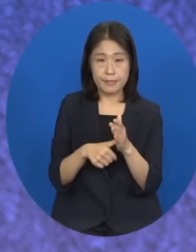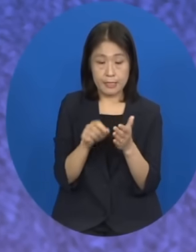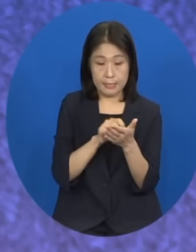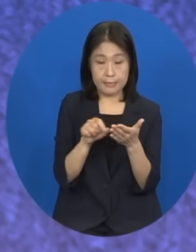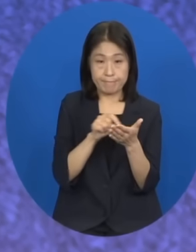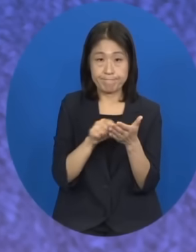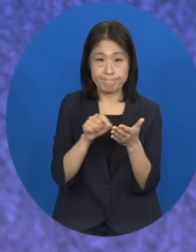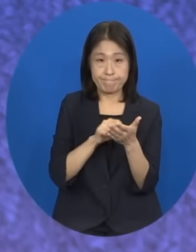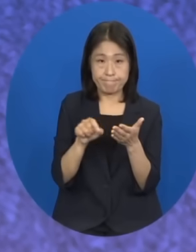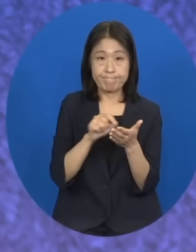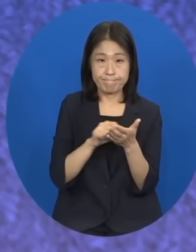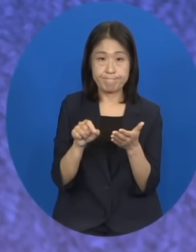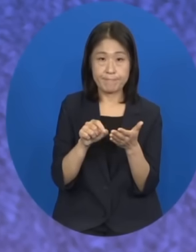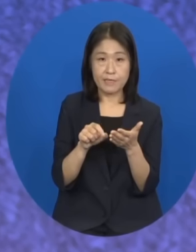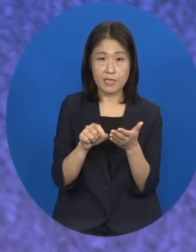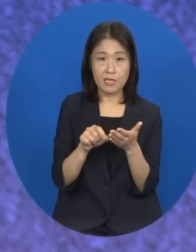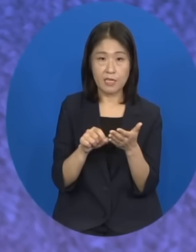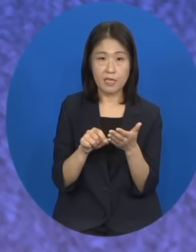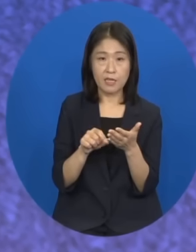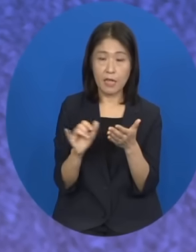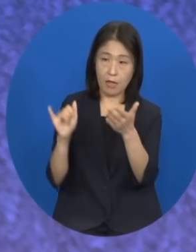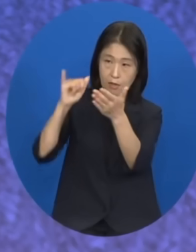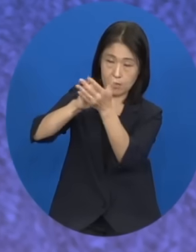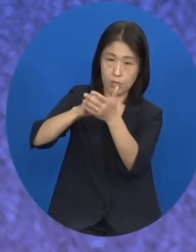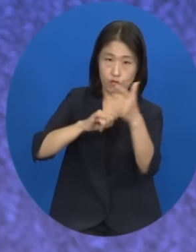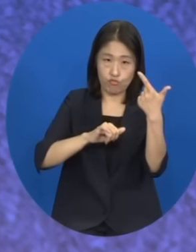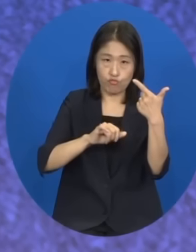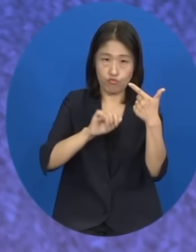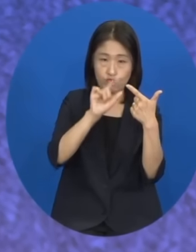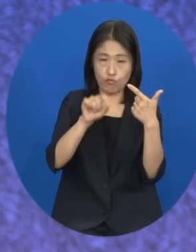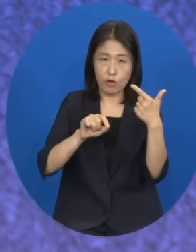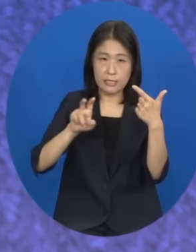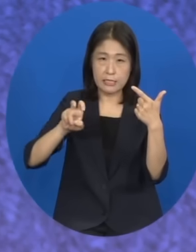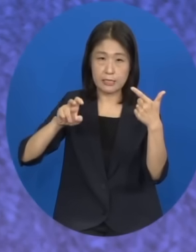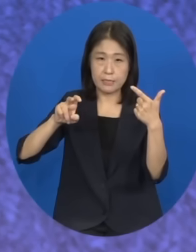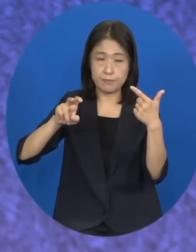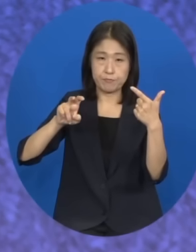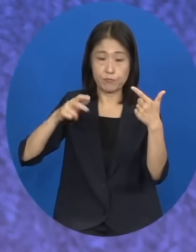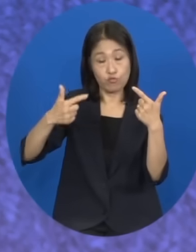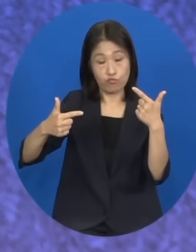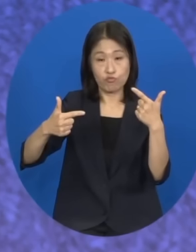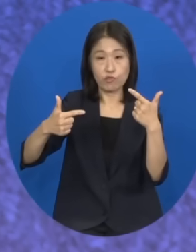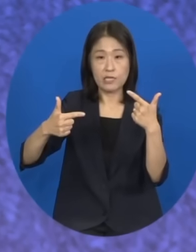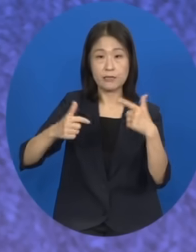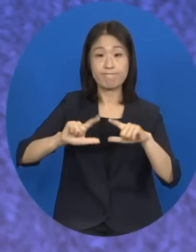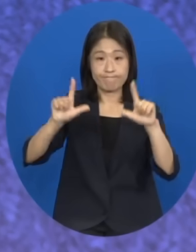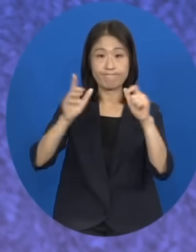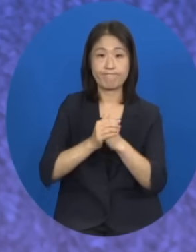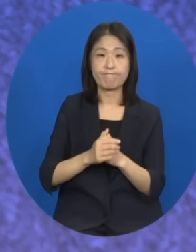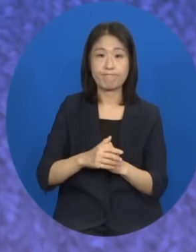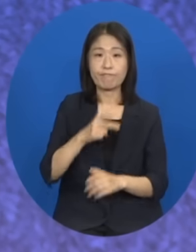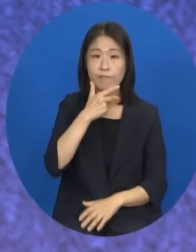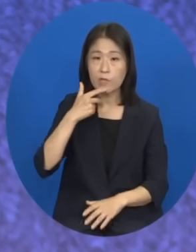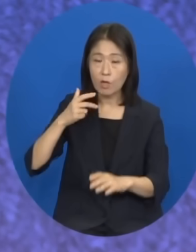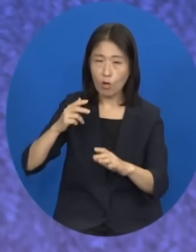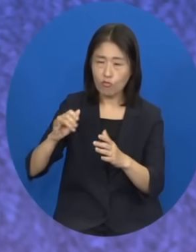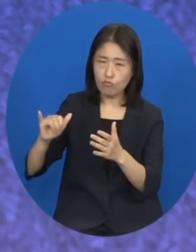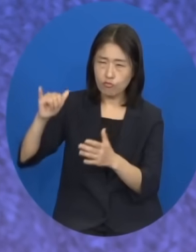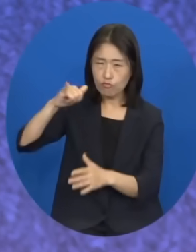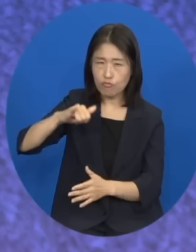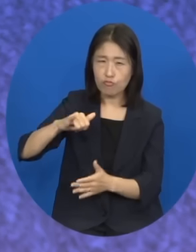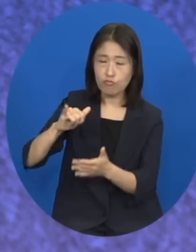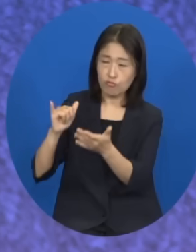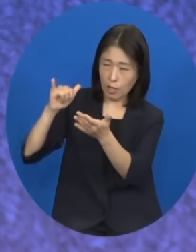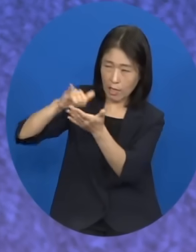날 6월 26일 일기입니다. 그 중에 이런 부분이 있어요. 영국 여정은 우여곡절도